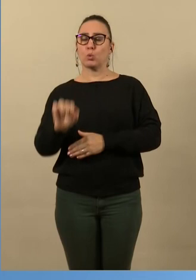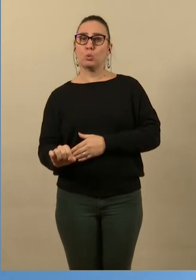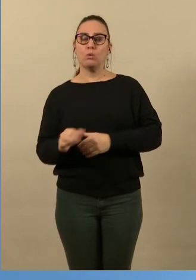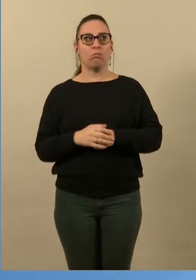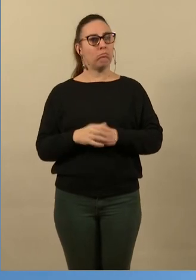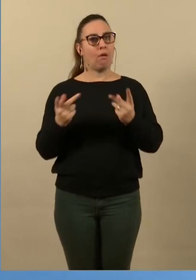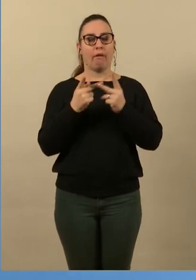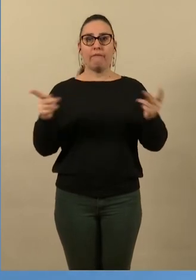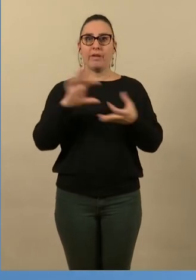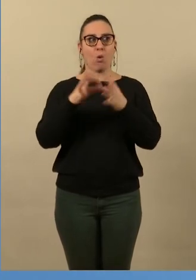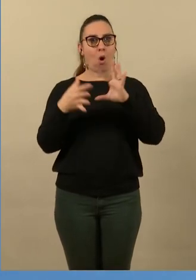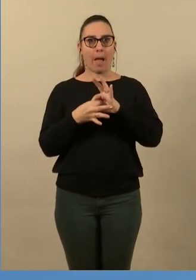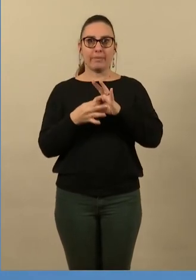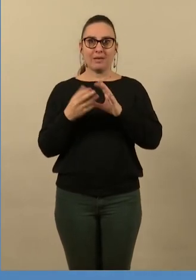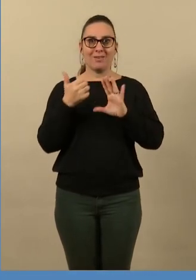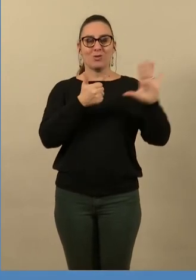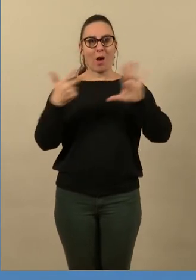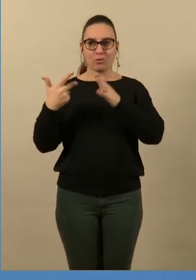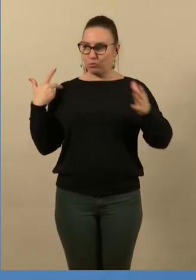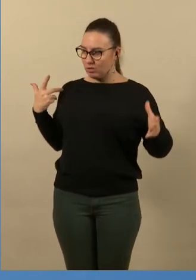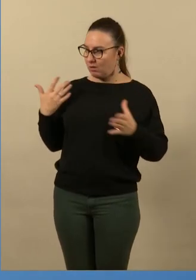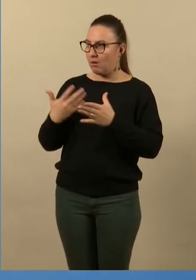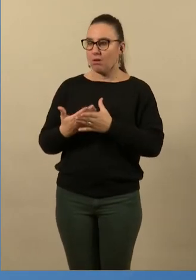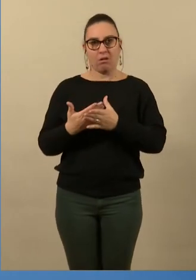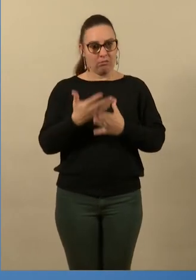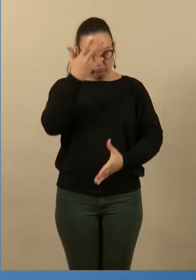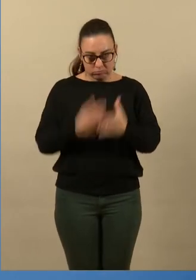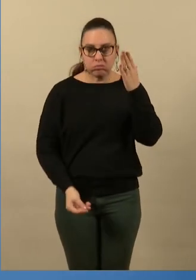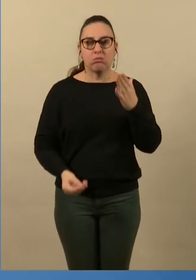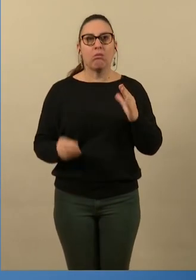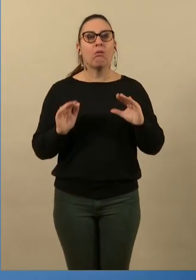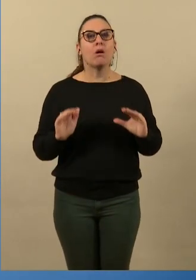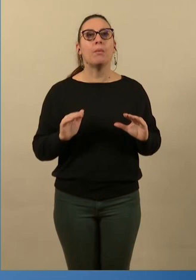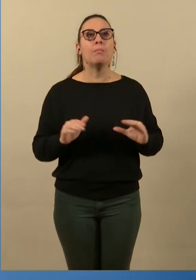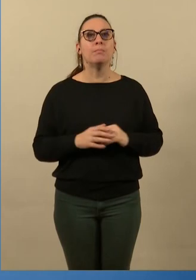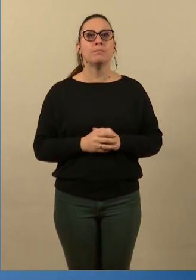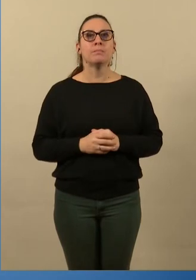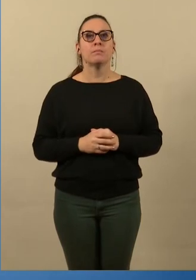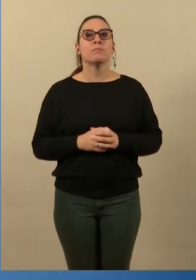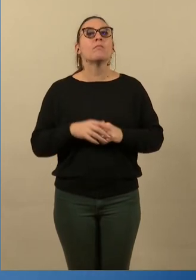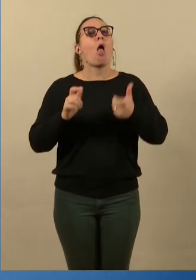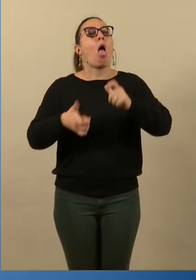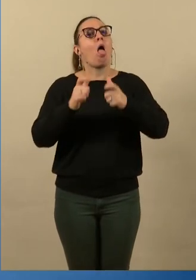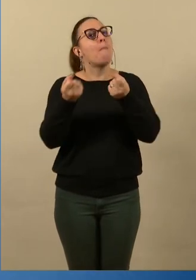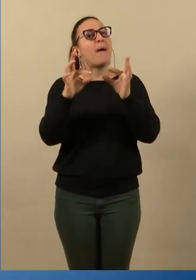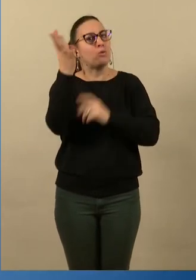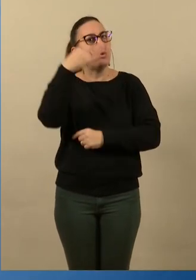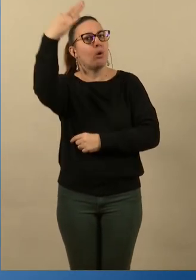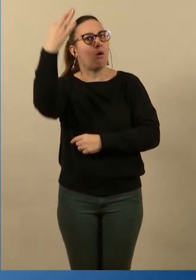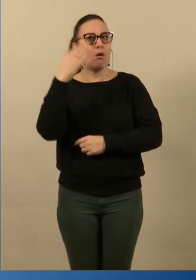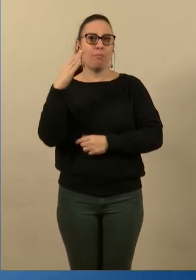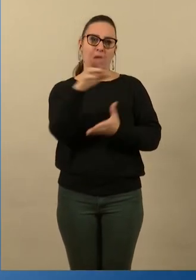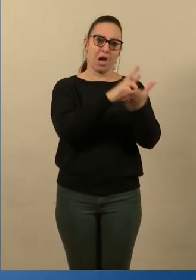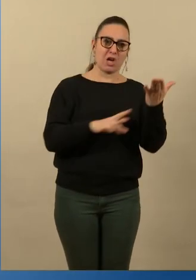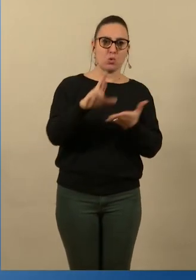olympique soit absente de de de cette opération qui est lancée bien sûr qui est incertaine mais quand même qui réunit deux régions